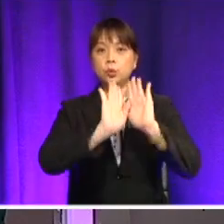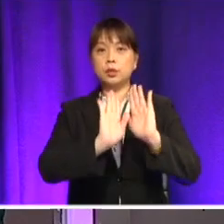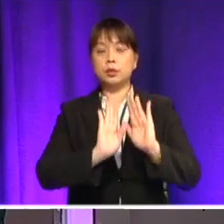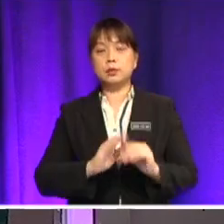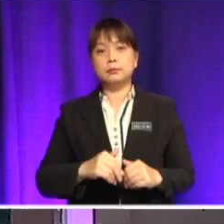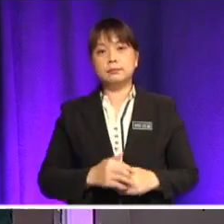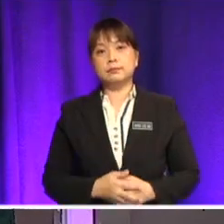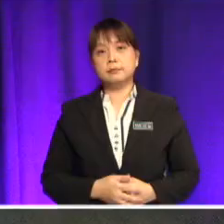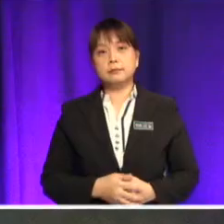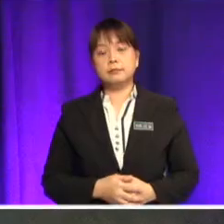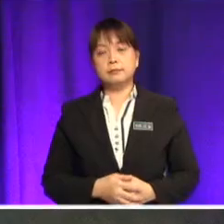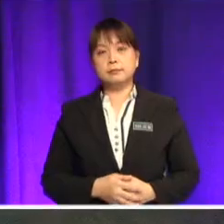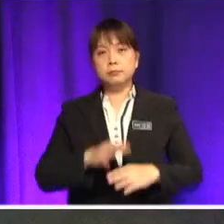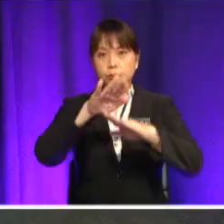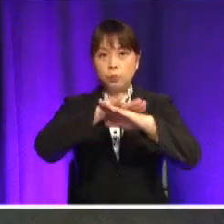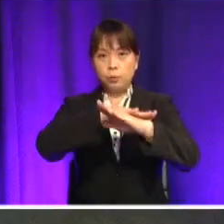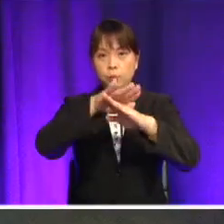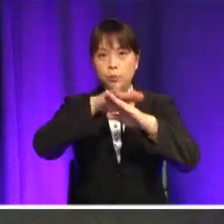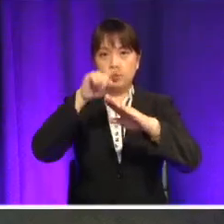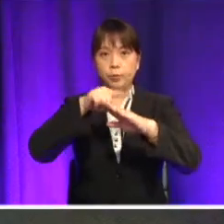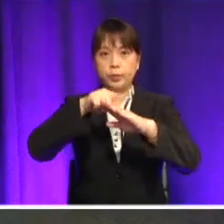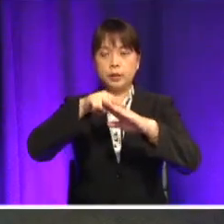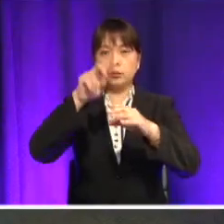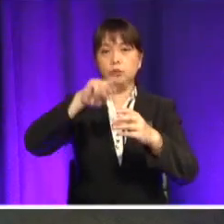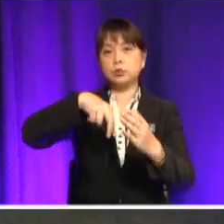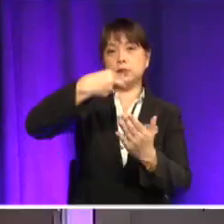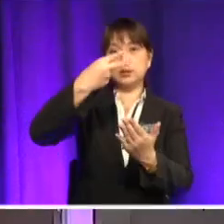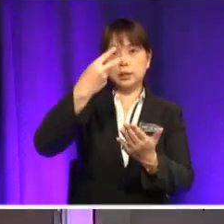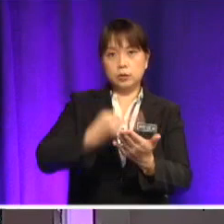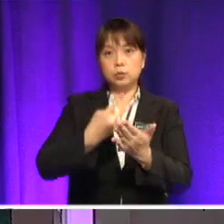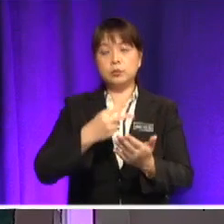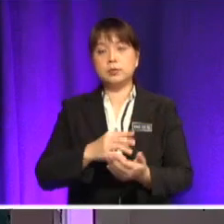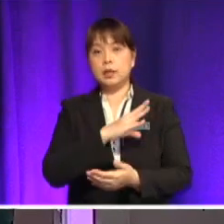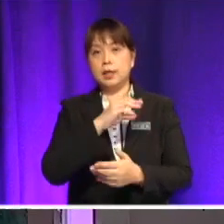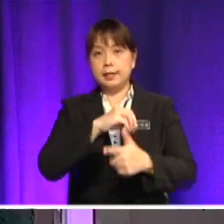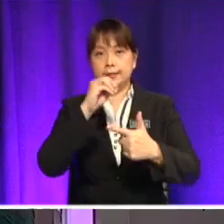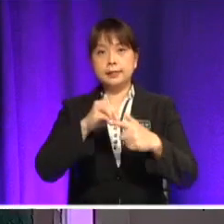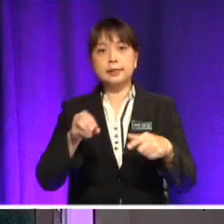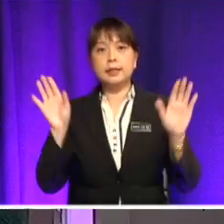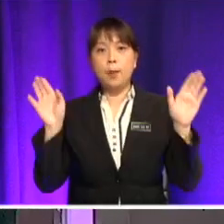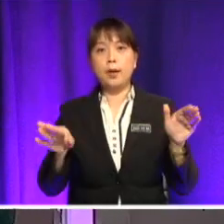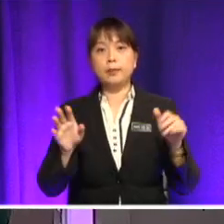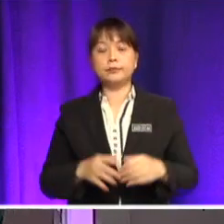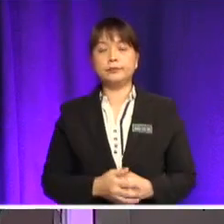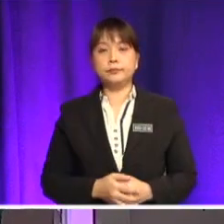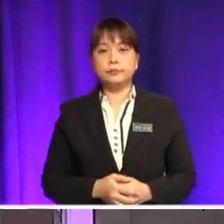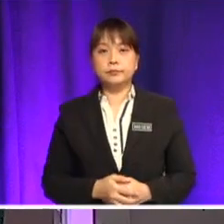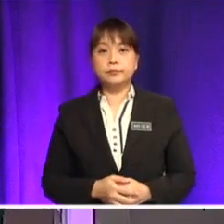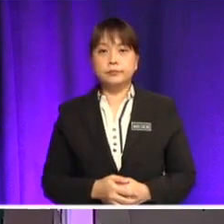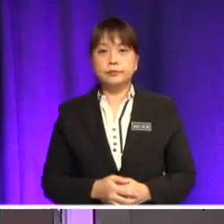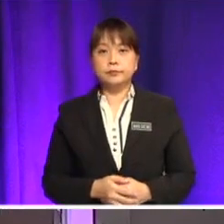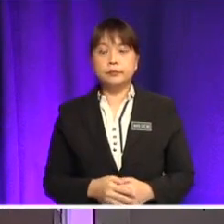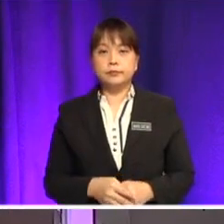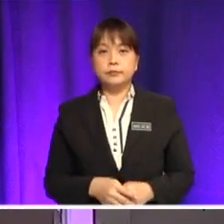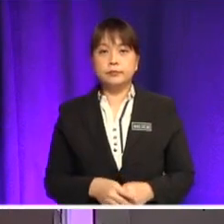coba tekanan di atas telah menjadi rendah karena khalaju udaranya tinggis itu Bumbung bukan sebuah bumbu untuk